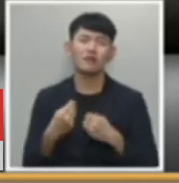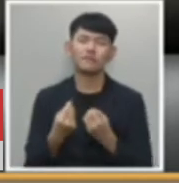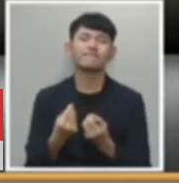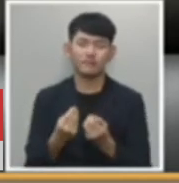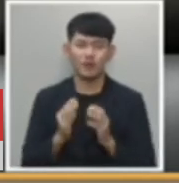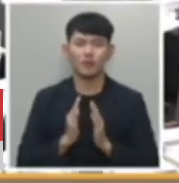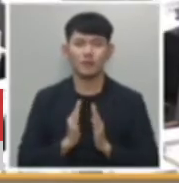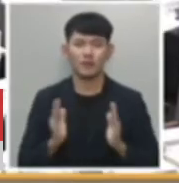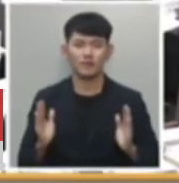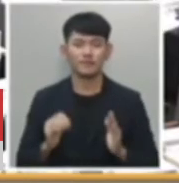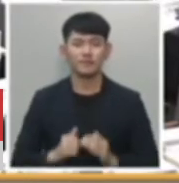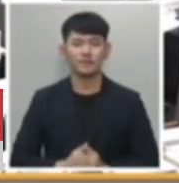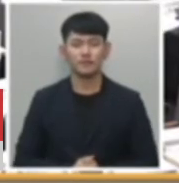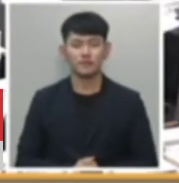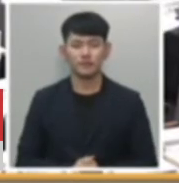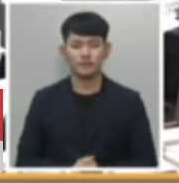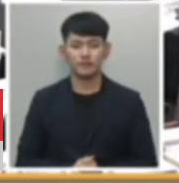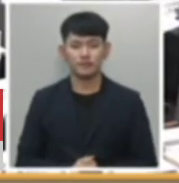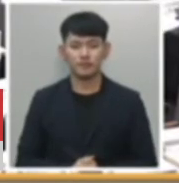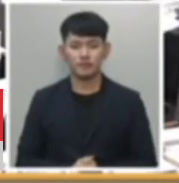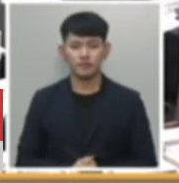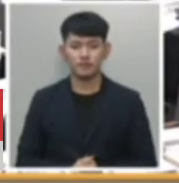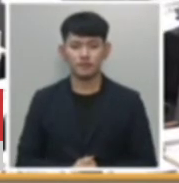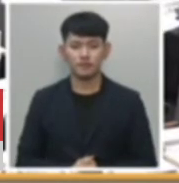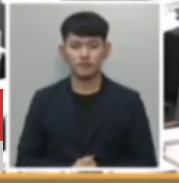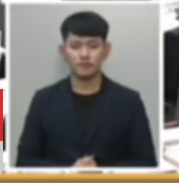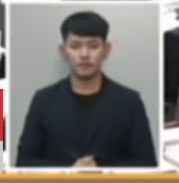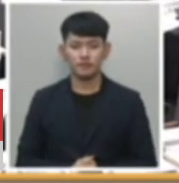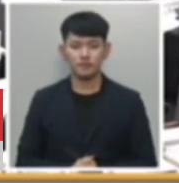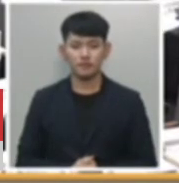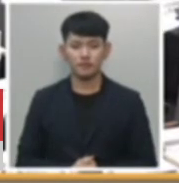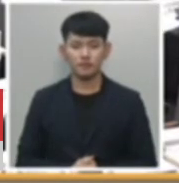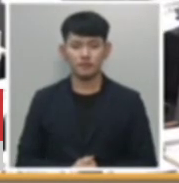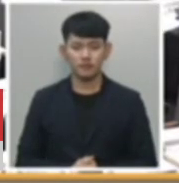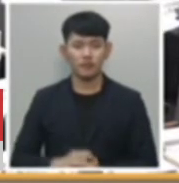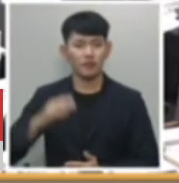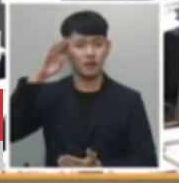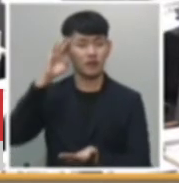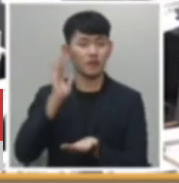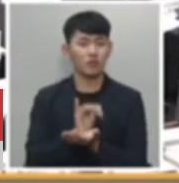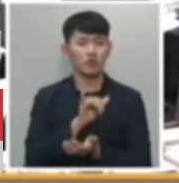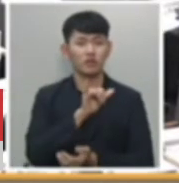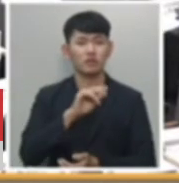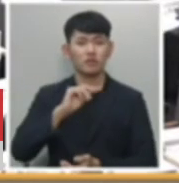ากครับ เชิญพลตำรวจเอกยงยุทธเทพจำนงครับ